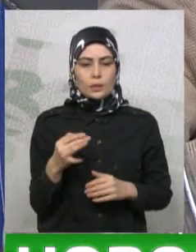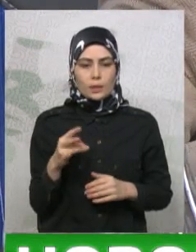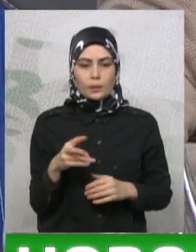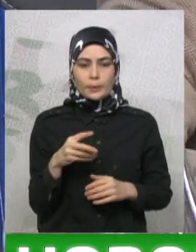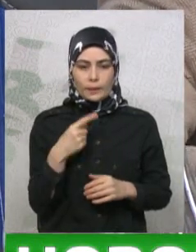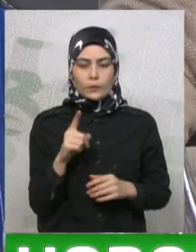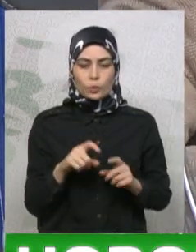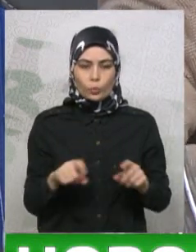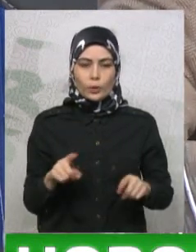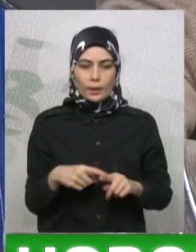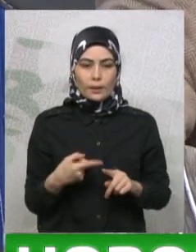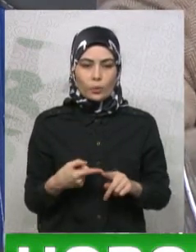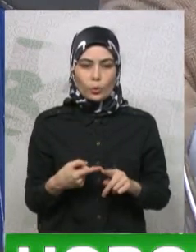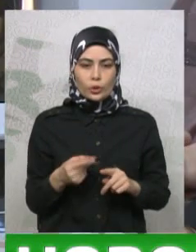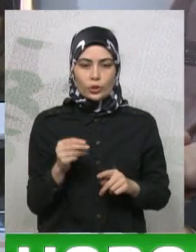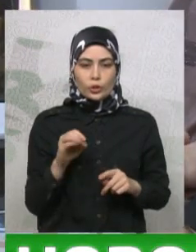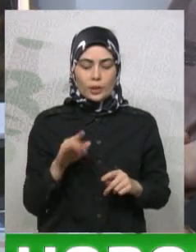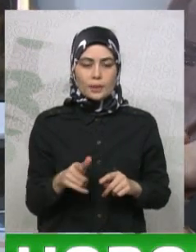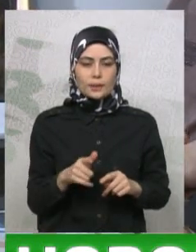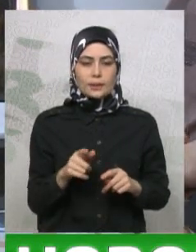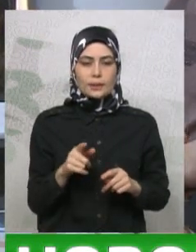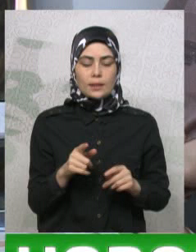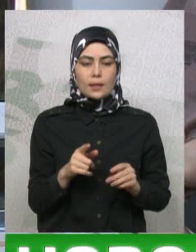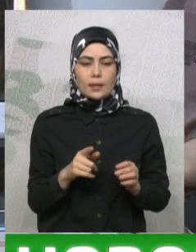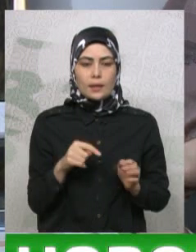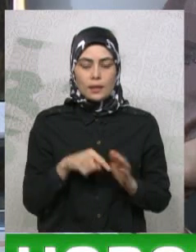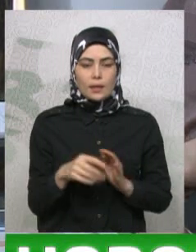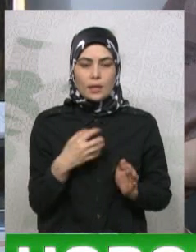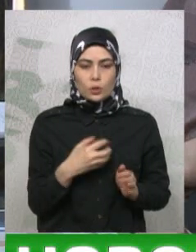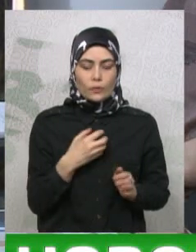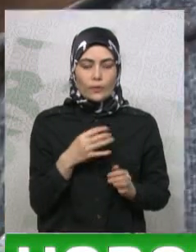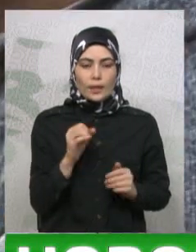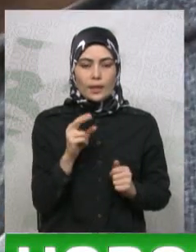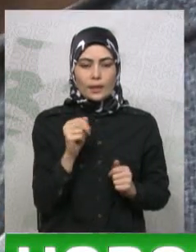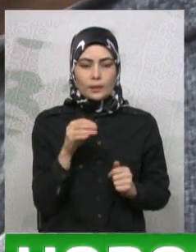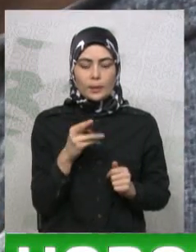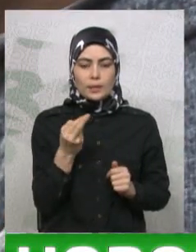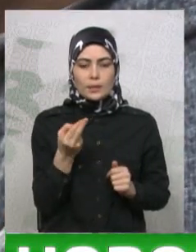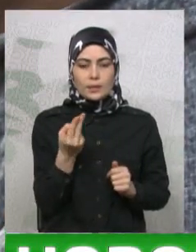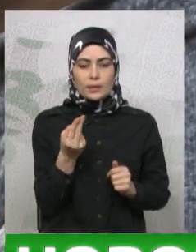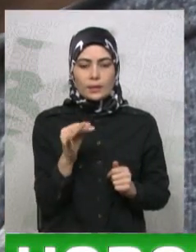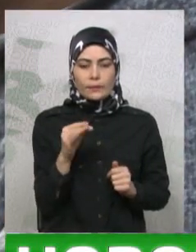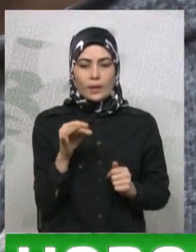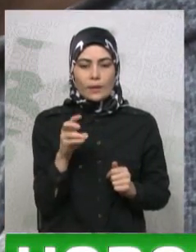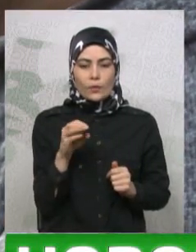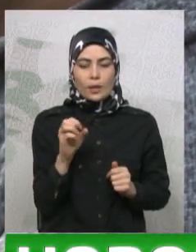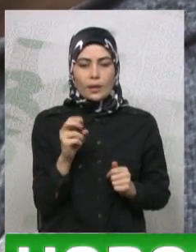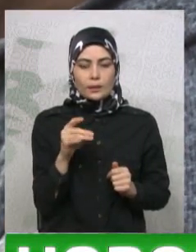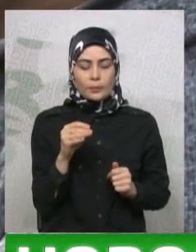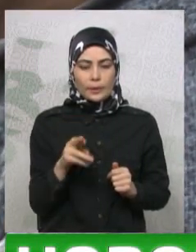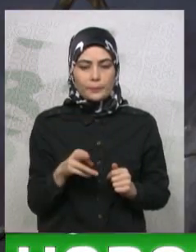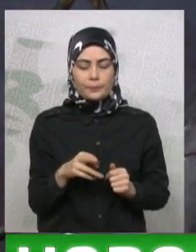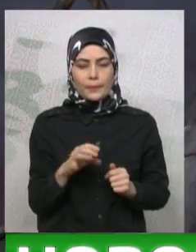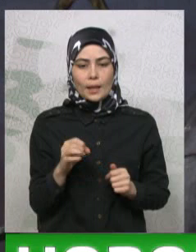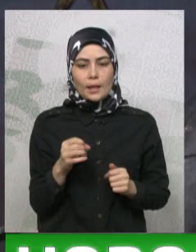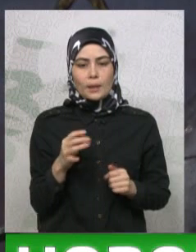говорили, школа – это часть, основы для Академии цифрового развития, которую я имею честь возглавлять. А с другой стороны,